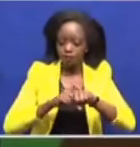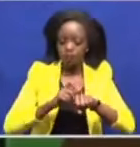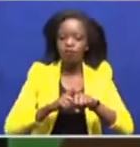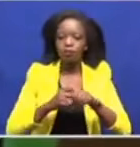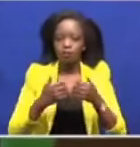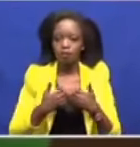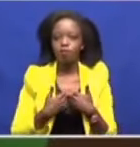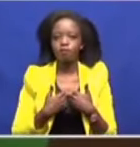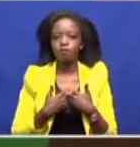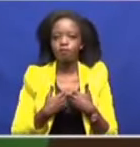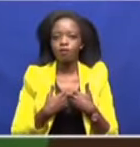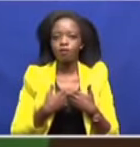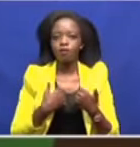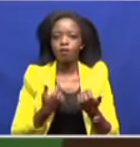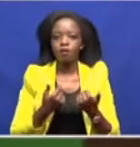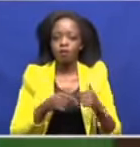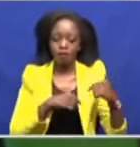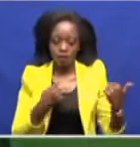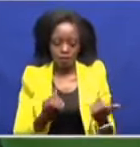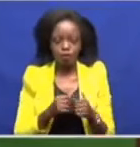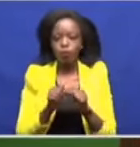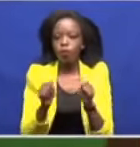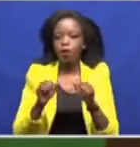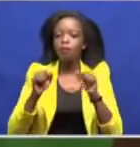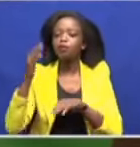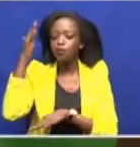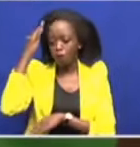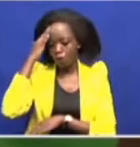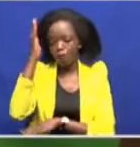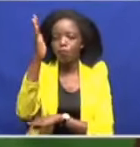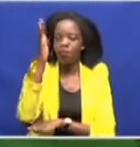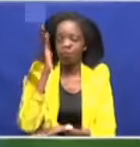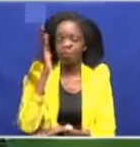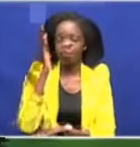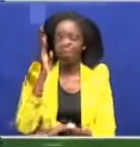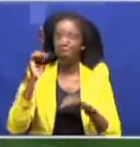Tunapojazwa na Roho wa Mungu, tutaweza kumtambua Mungu,